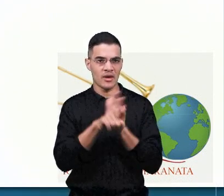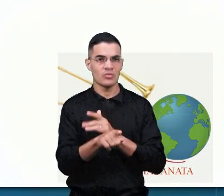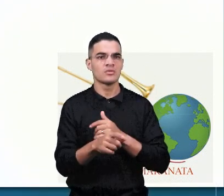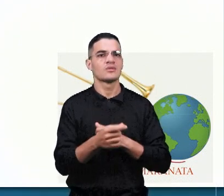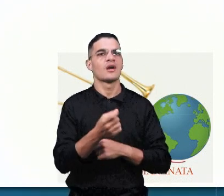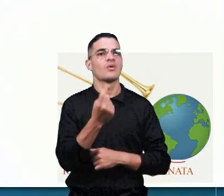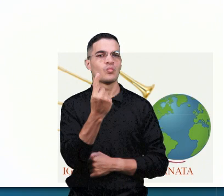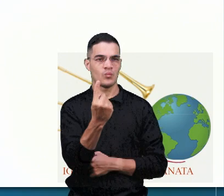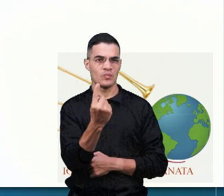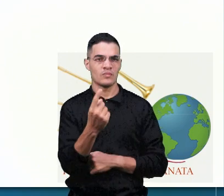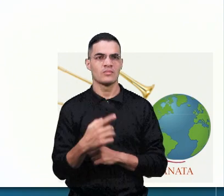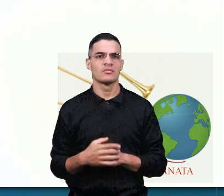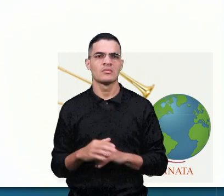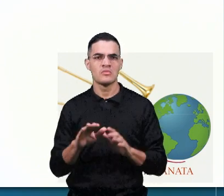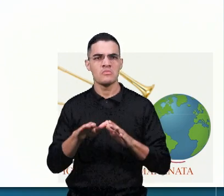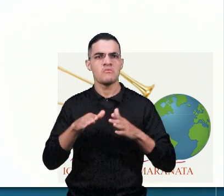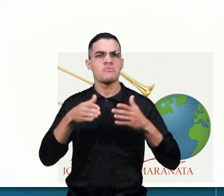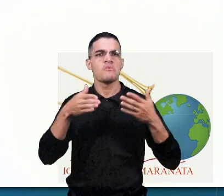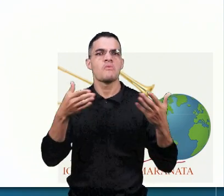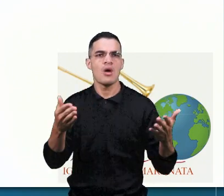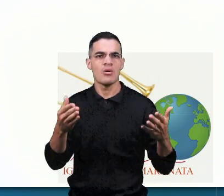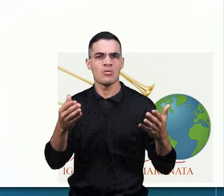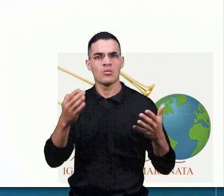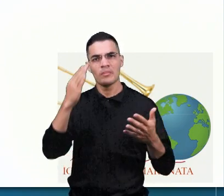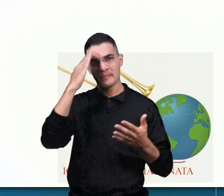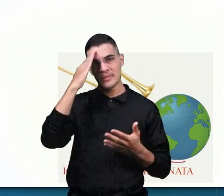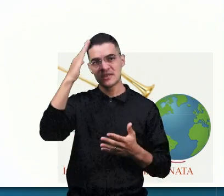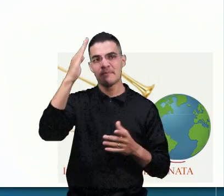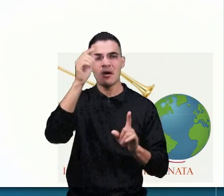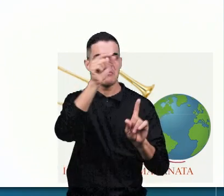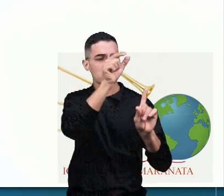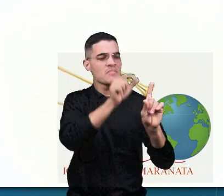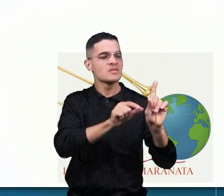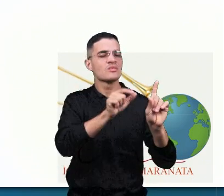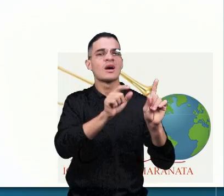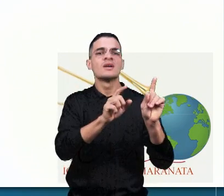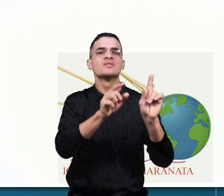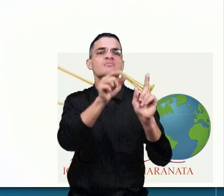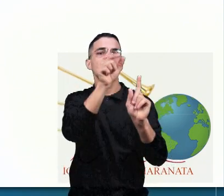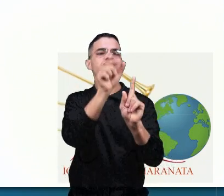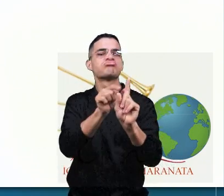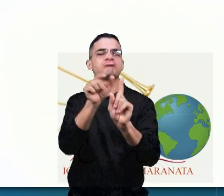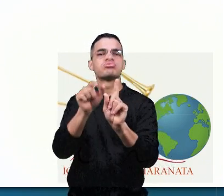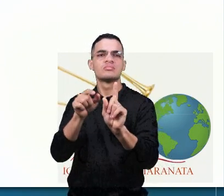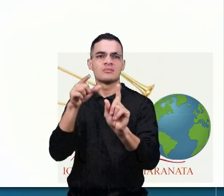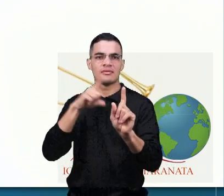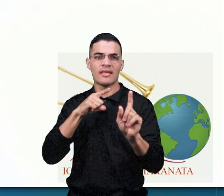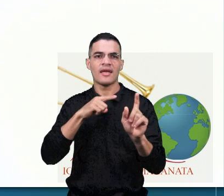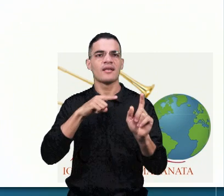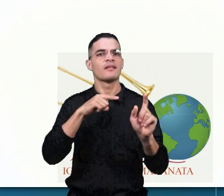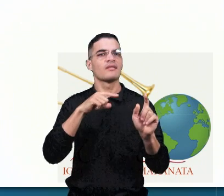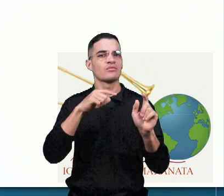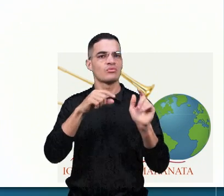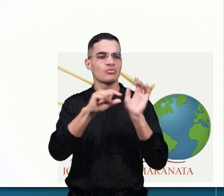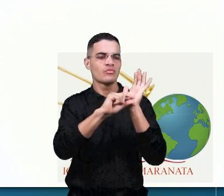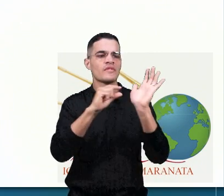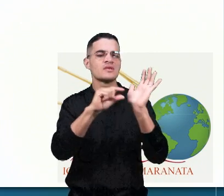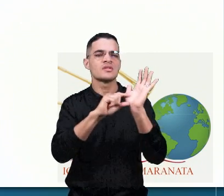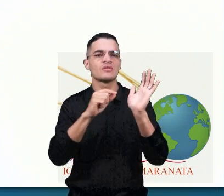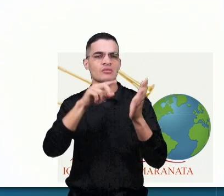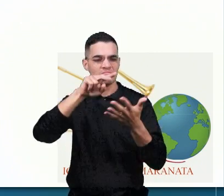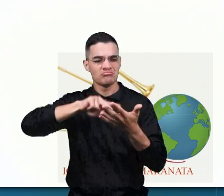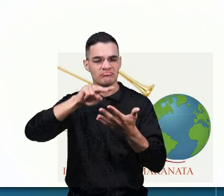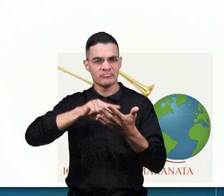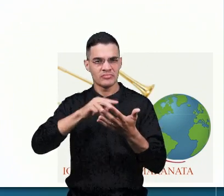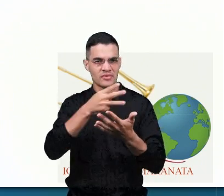la question 1. Quels ont été les principaux personnages cités dans le texte de